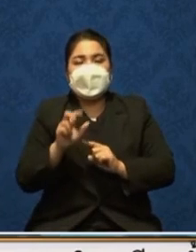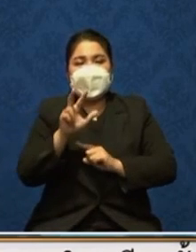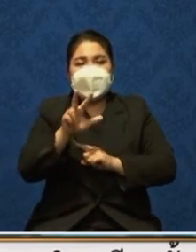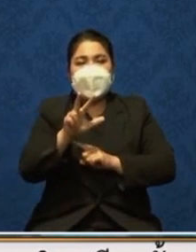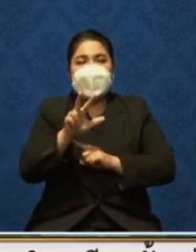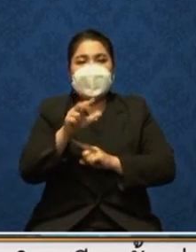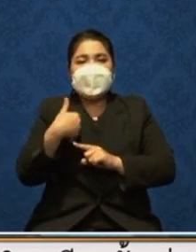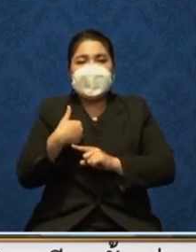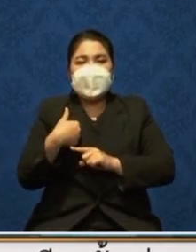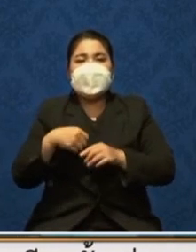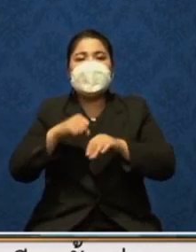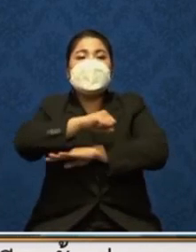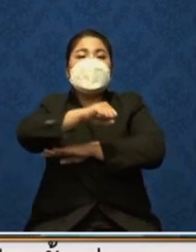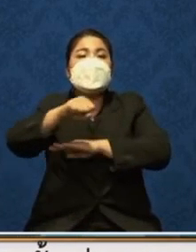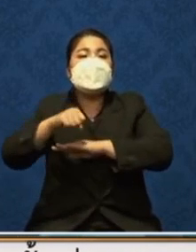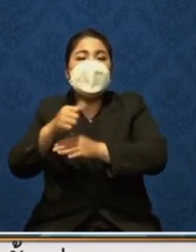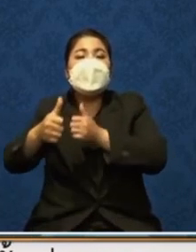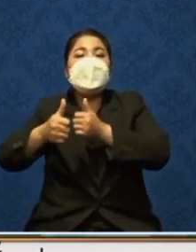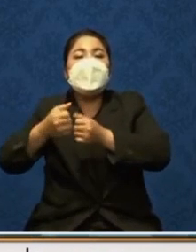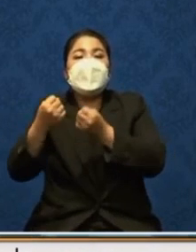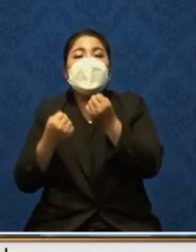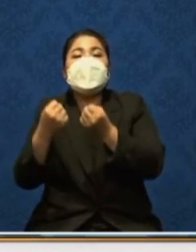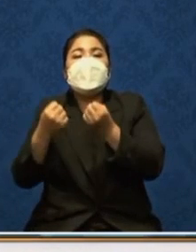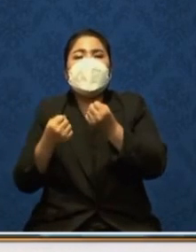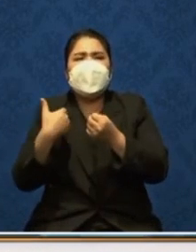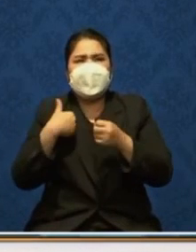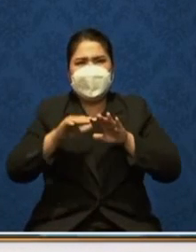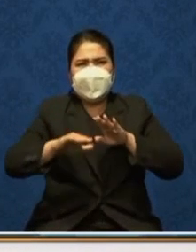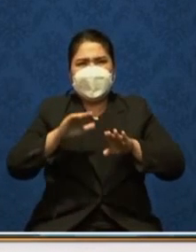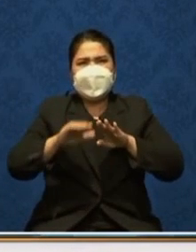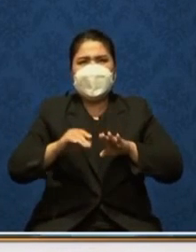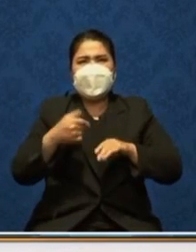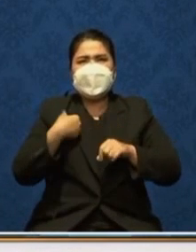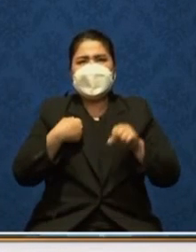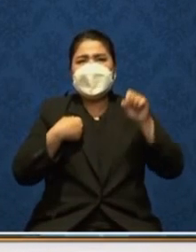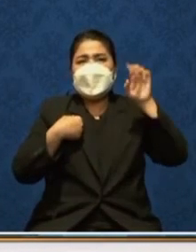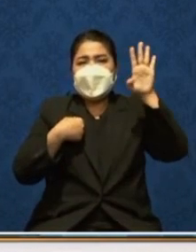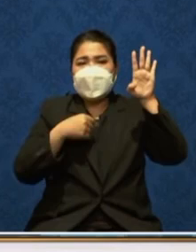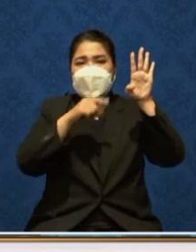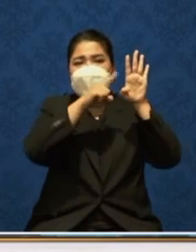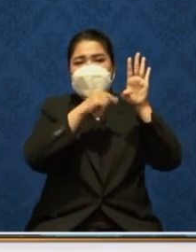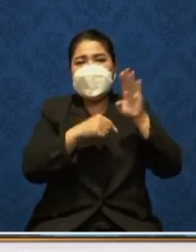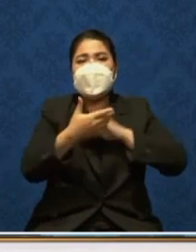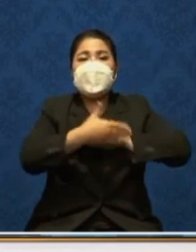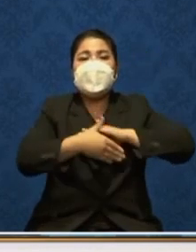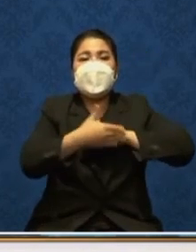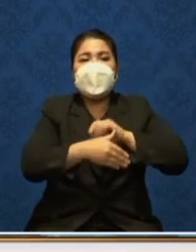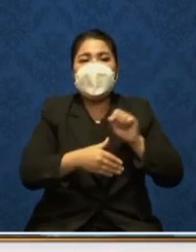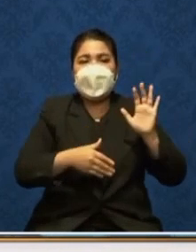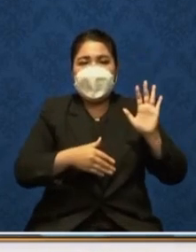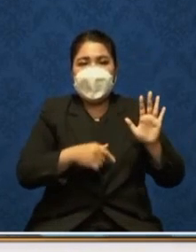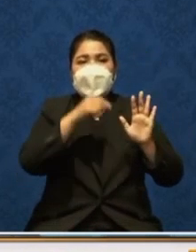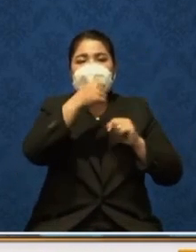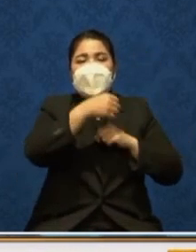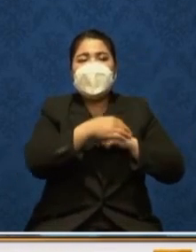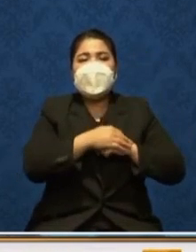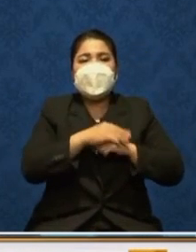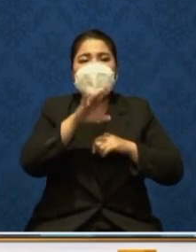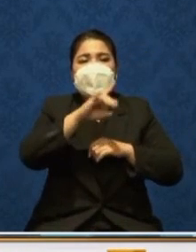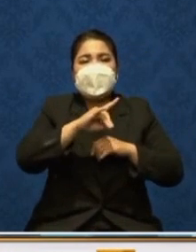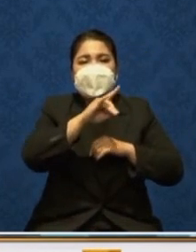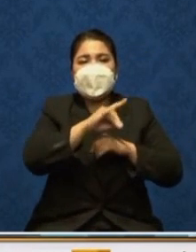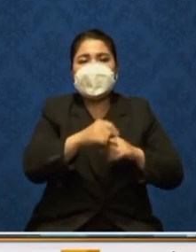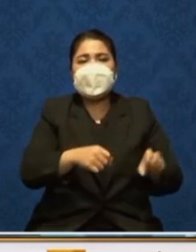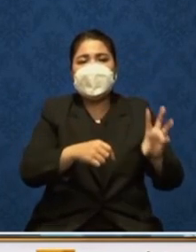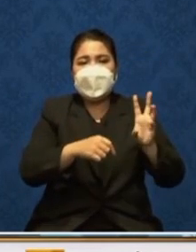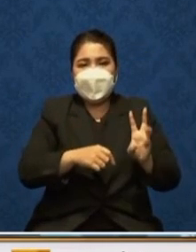สนำแ่งรถเทียบกขประชาชนนะครับ4 นคอบริเวณสถานิรถไฟ5 คือสำนังานประสุสัตว6 คือ